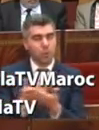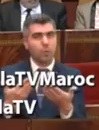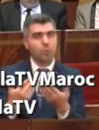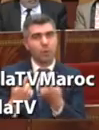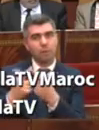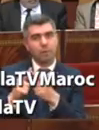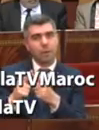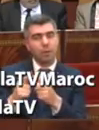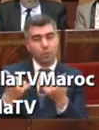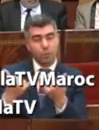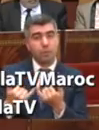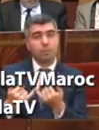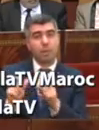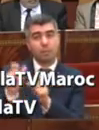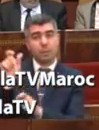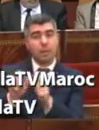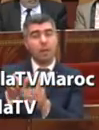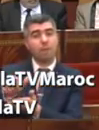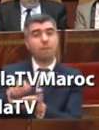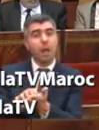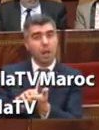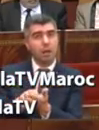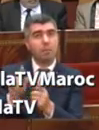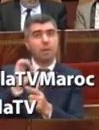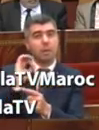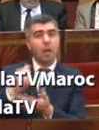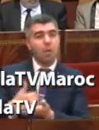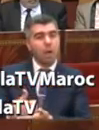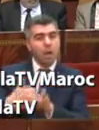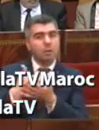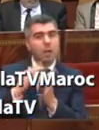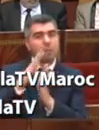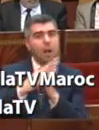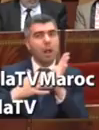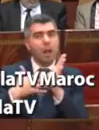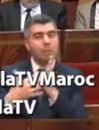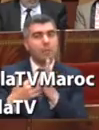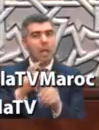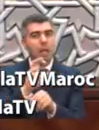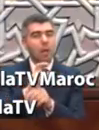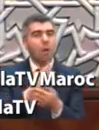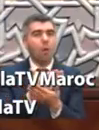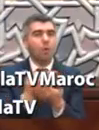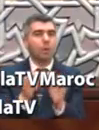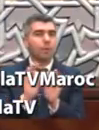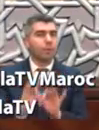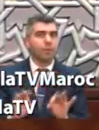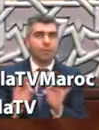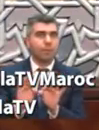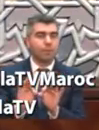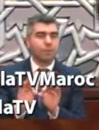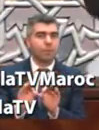اليوم، لأنه هاد الفلاحة ما تستطعوش يستافدوا من برامج المخطط الأخضر لأنه الدولة. شكرا سيد النائب. تعقيبات